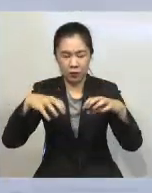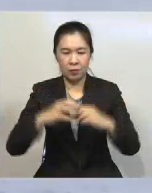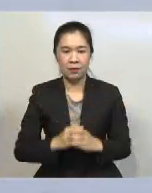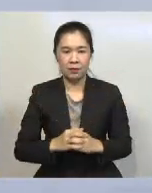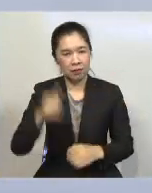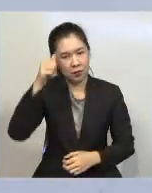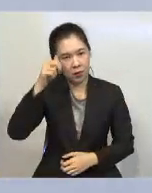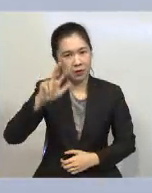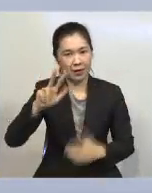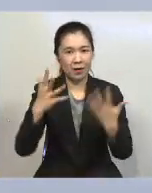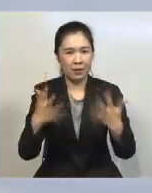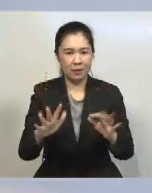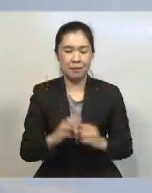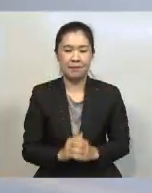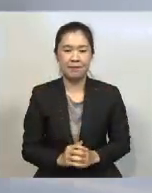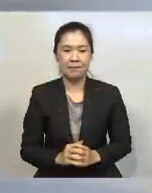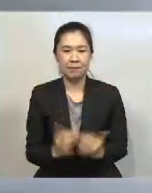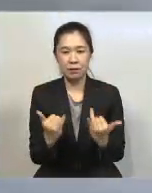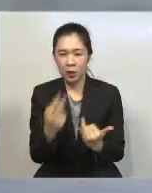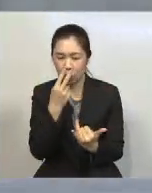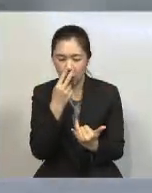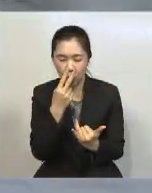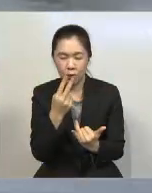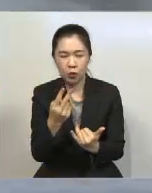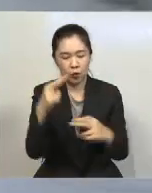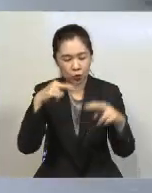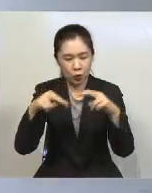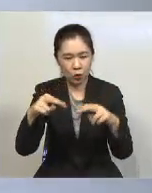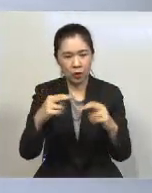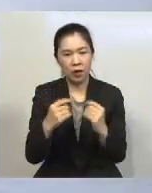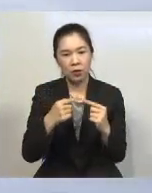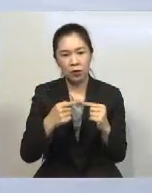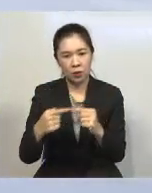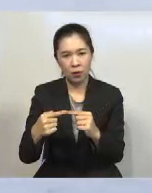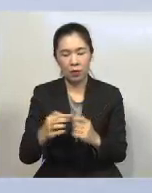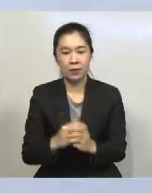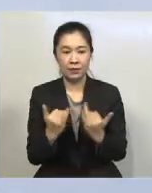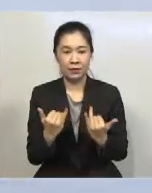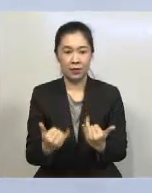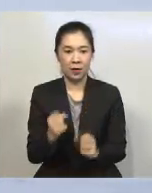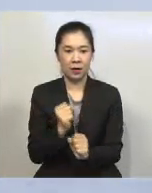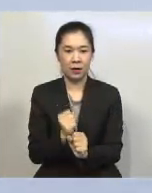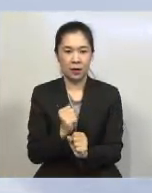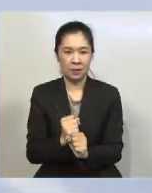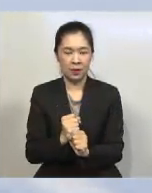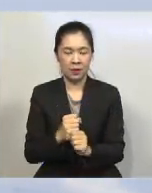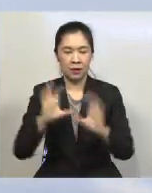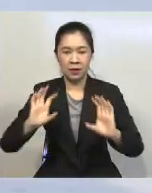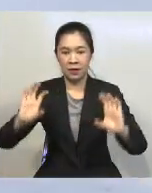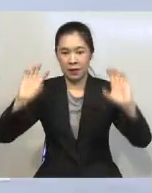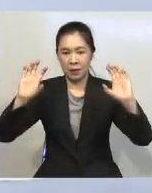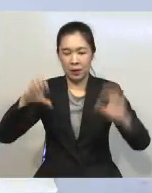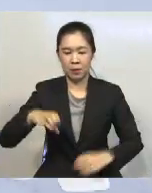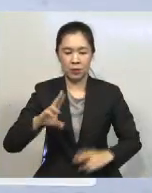3ซึ่งสถานการณ์นั้นยังคงต้องติดตามอย่างใกล้ชิดกันต่อไปนะครับตอนนี้หน่วยงานภาครัฐภาคเอกชนพยายามระดมกำลังอย่างเต็มที่นะครับใน